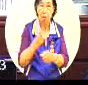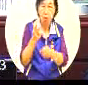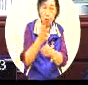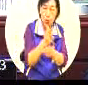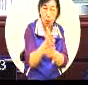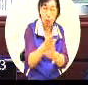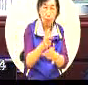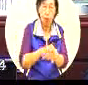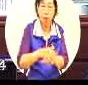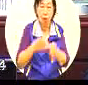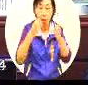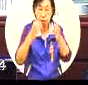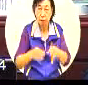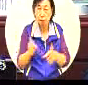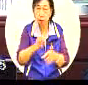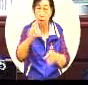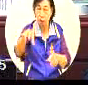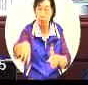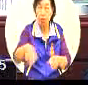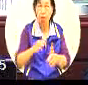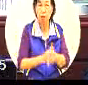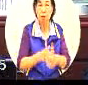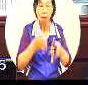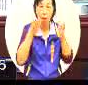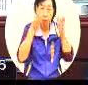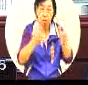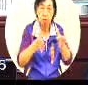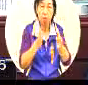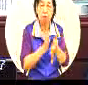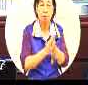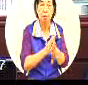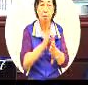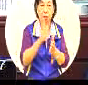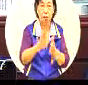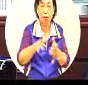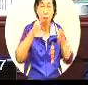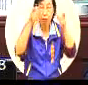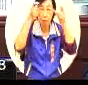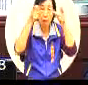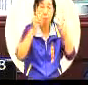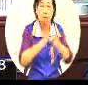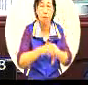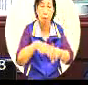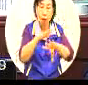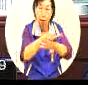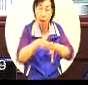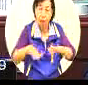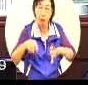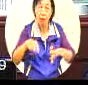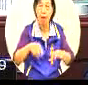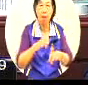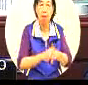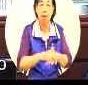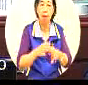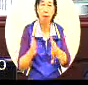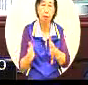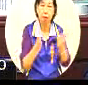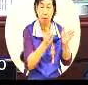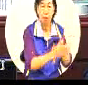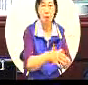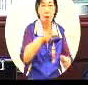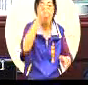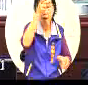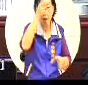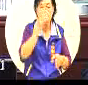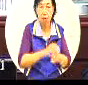立啊，对因未来高雄治安较有帮助，安尼咱都支持。啊，至于警车各方面，我也希望